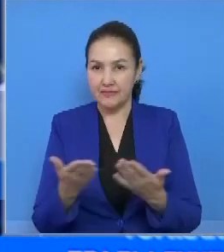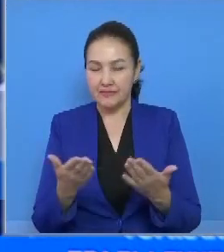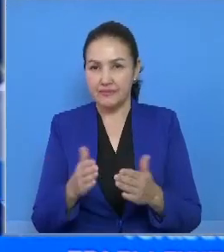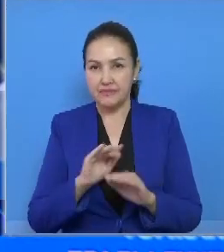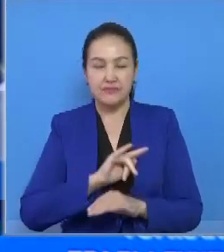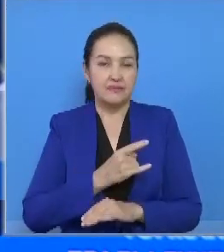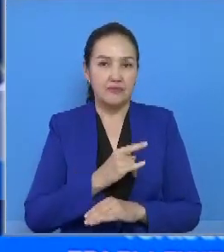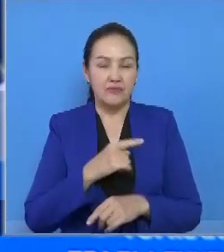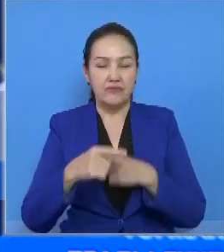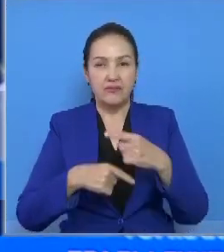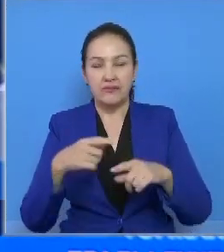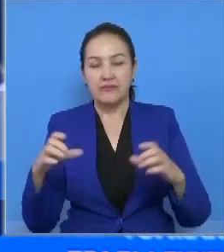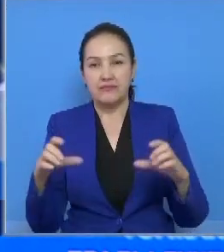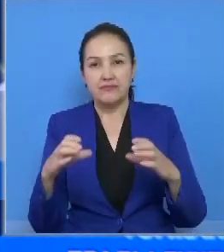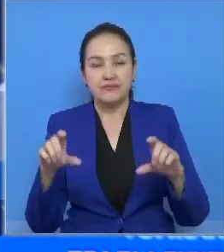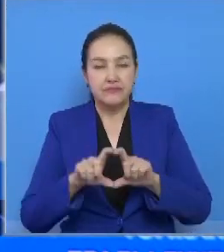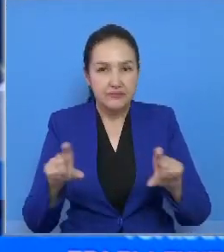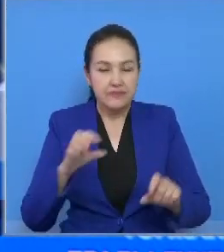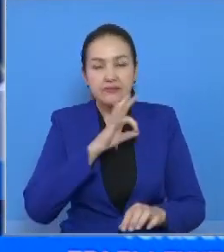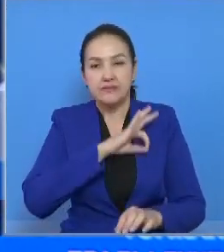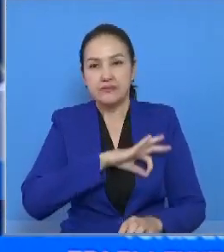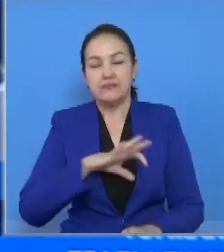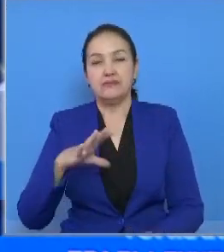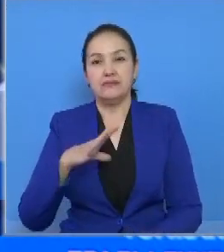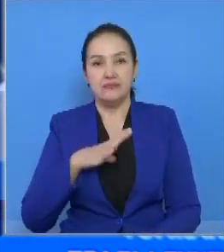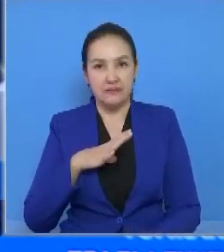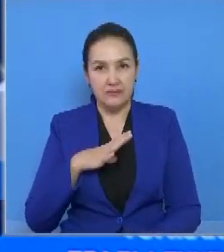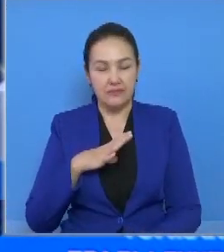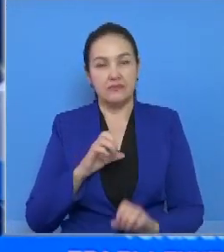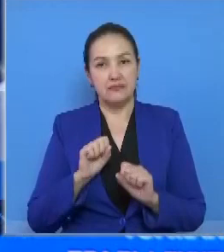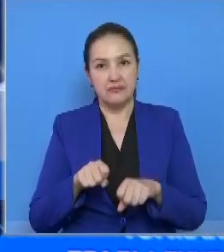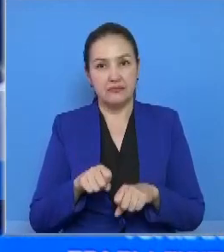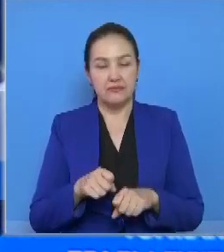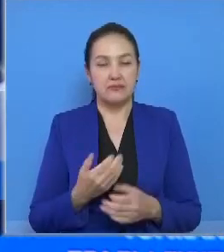баладан қоғамға өзіне де пайдасы болмайды.